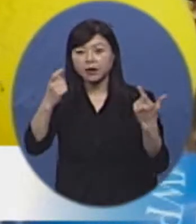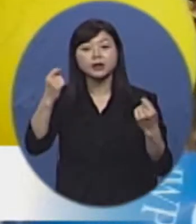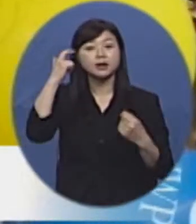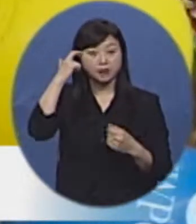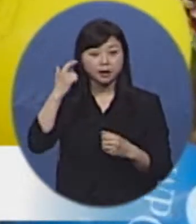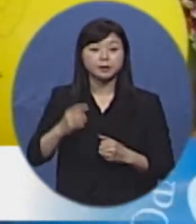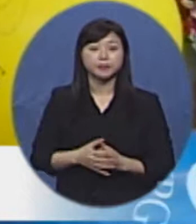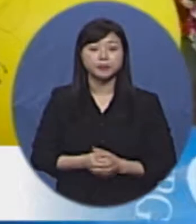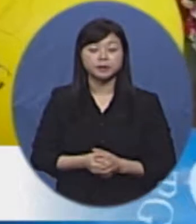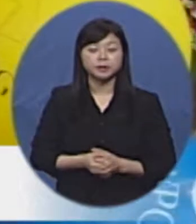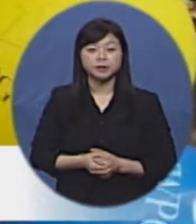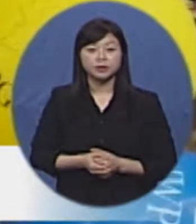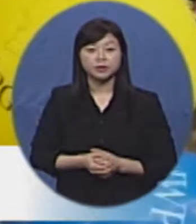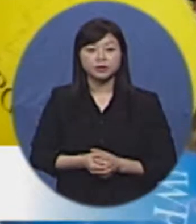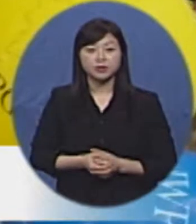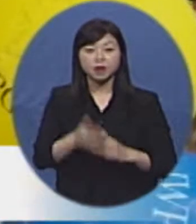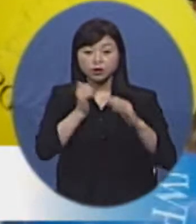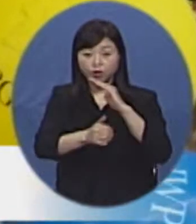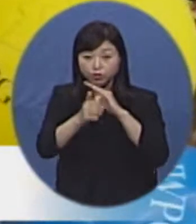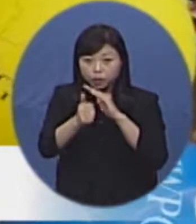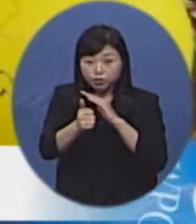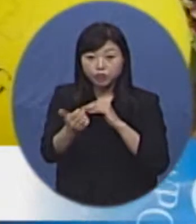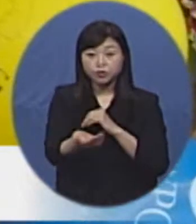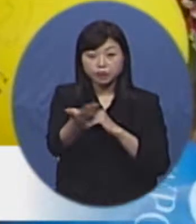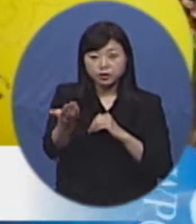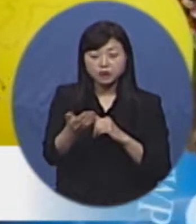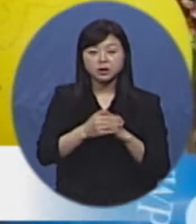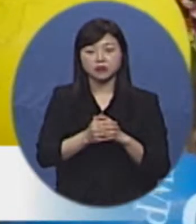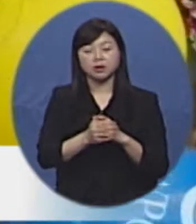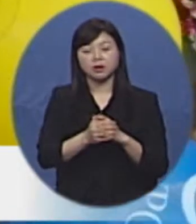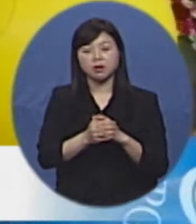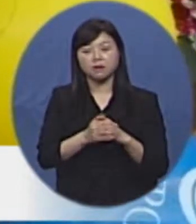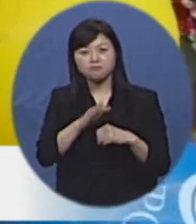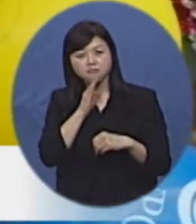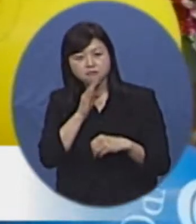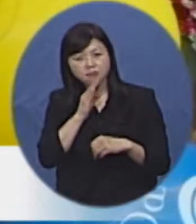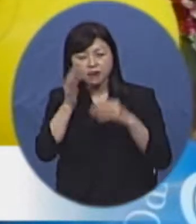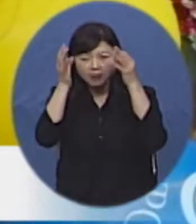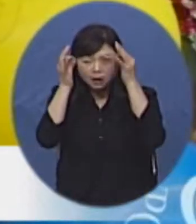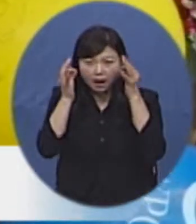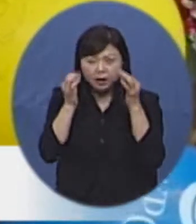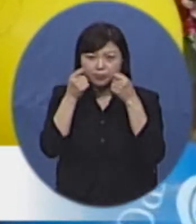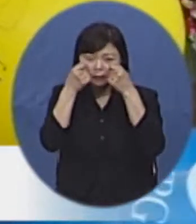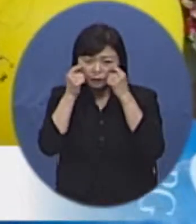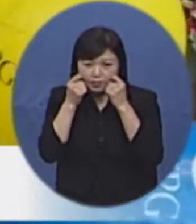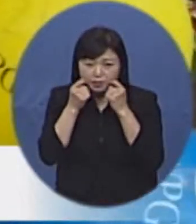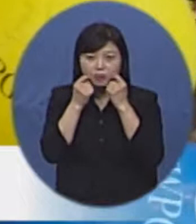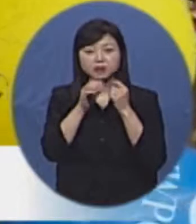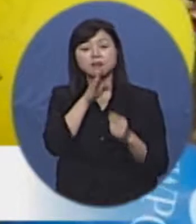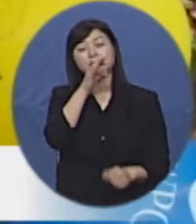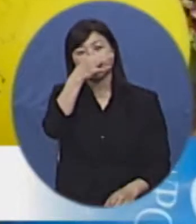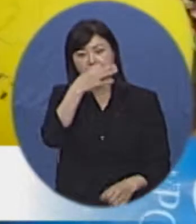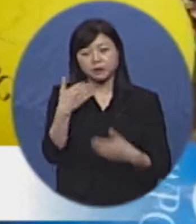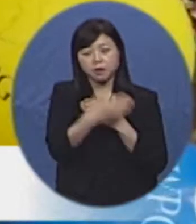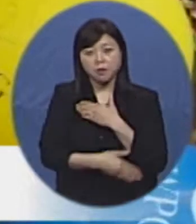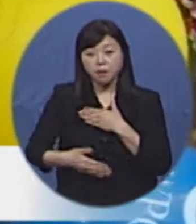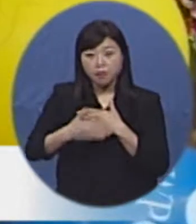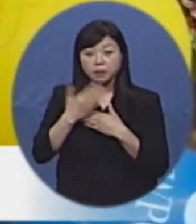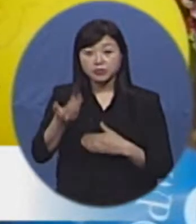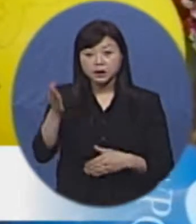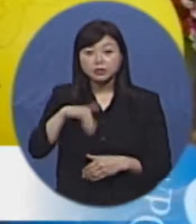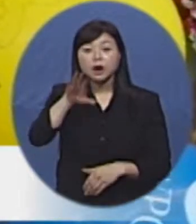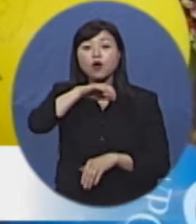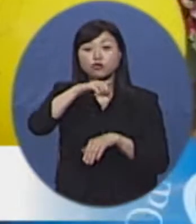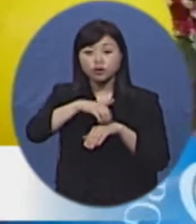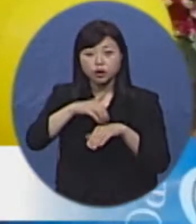그리고 우리 선수들 정말 그동안 땀과 눈물로 정말 힘든 몸으로 훈련하고